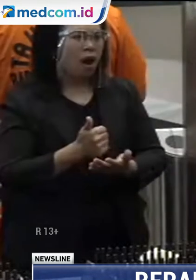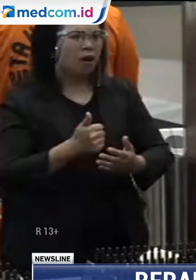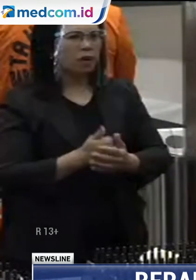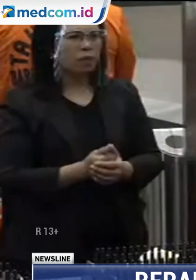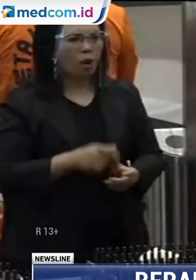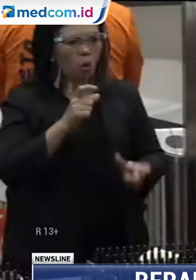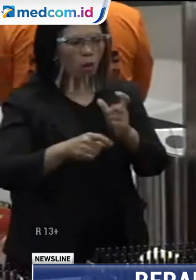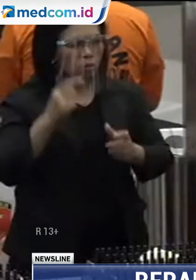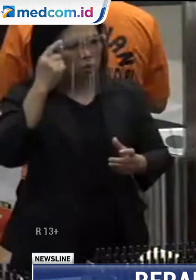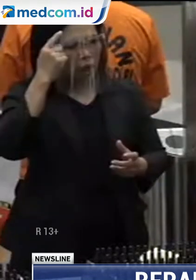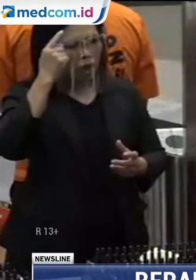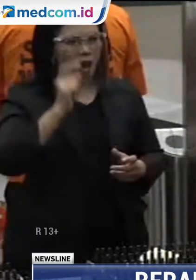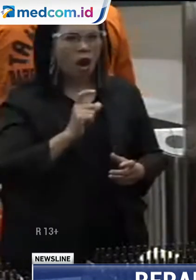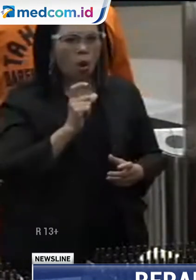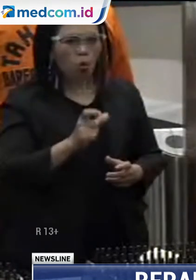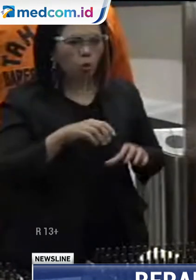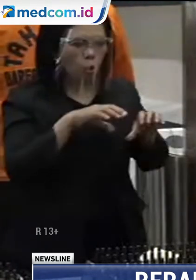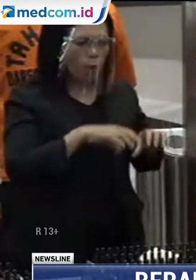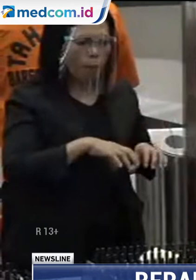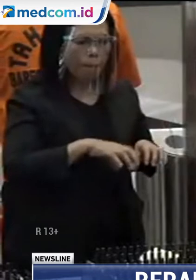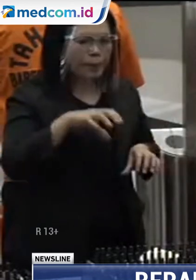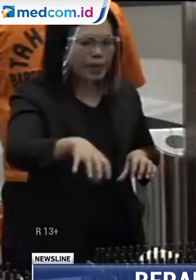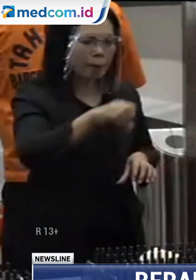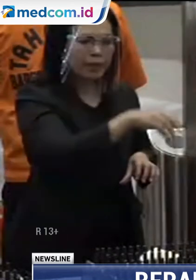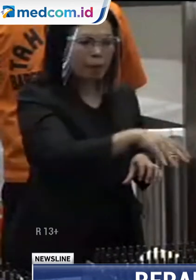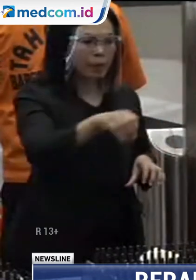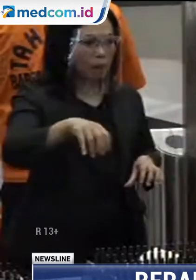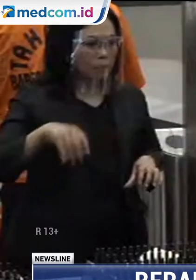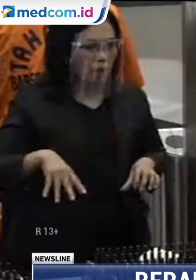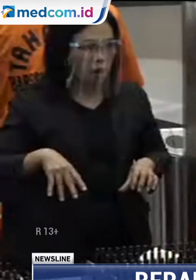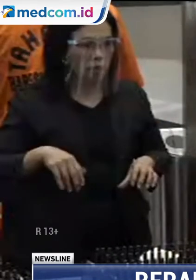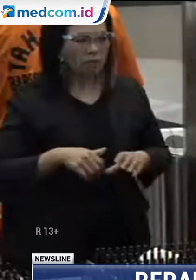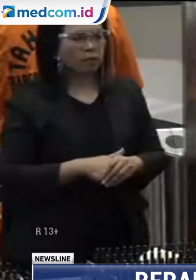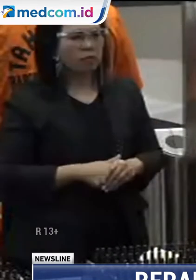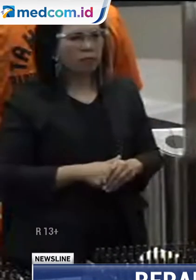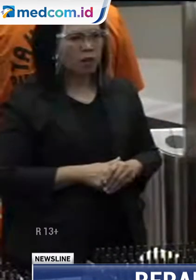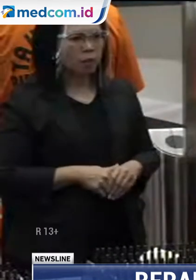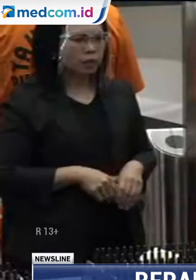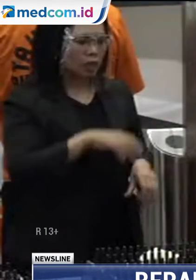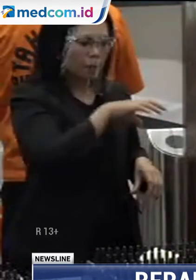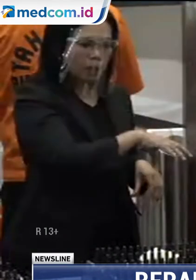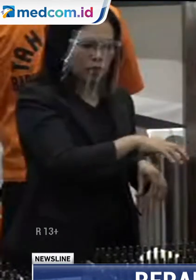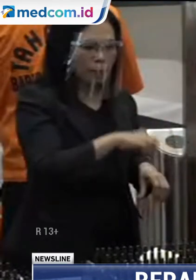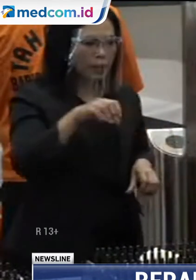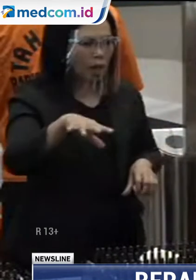pelaku untuk berpindah-pindah, bahkan bisa di remote dari tempat lain.